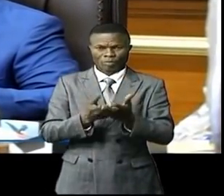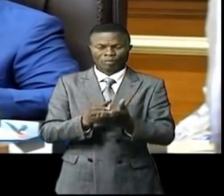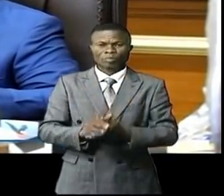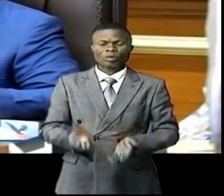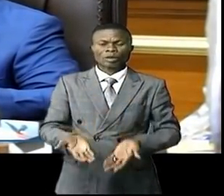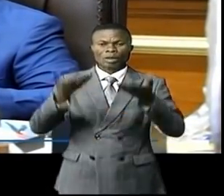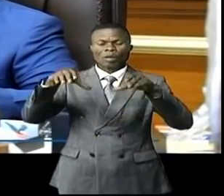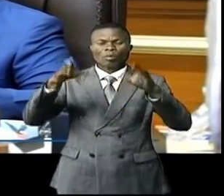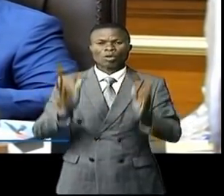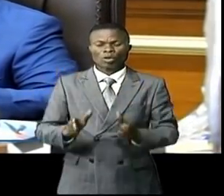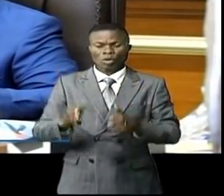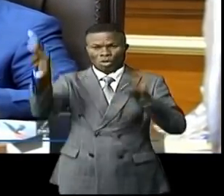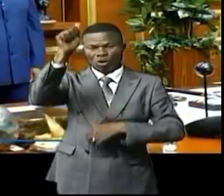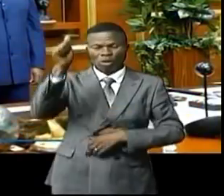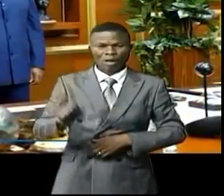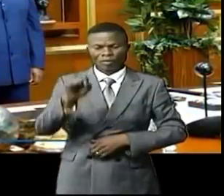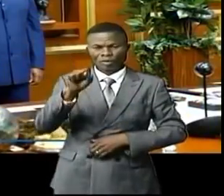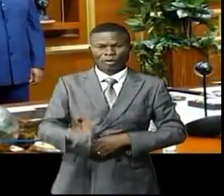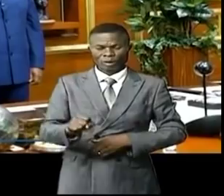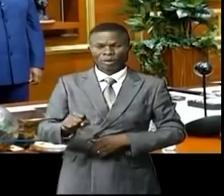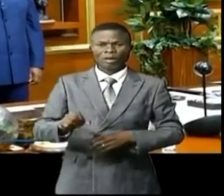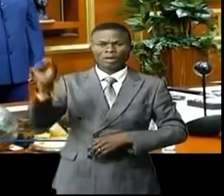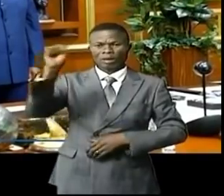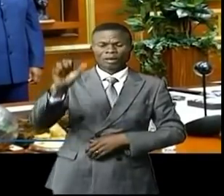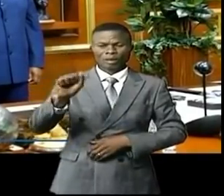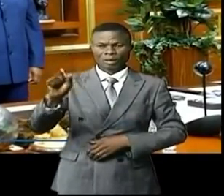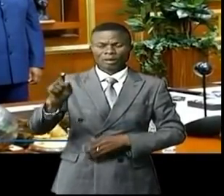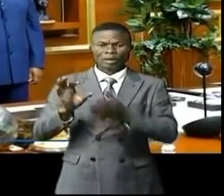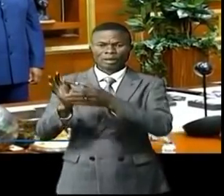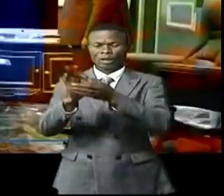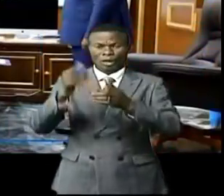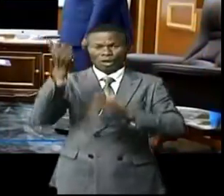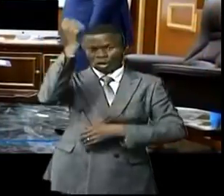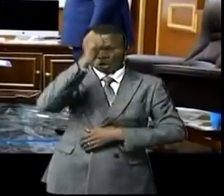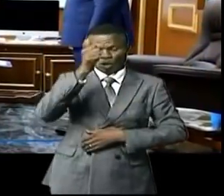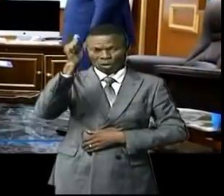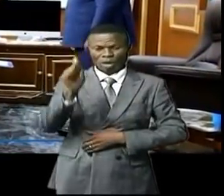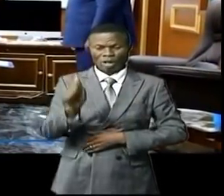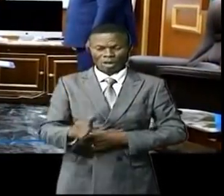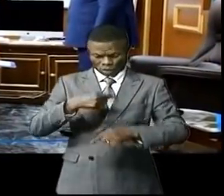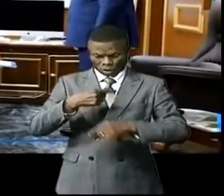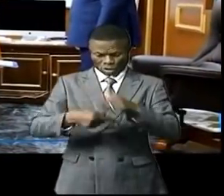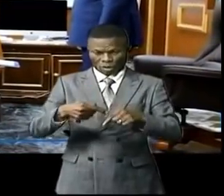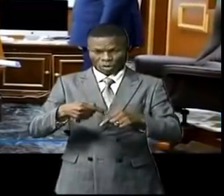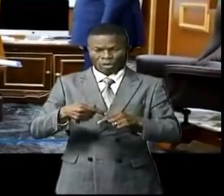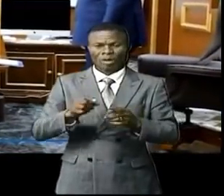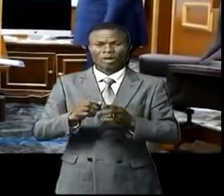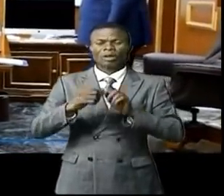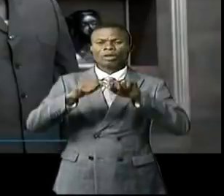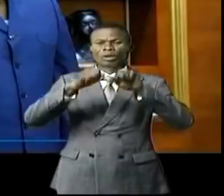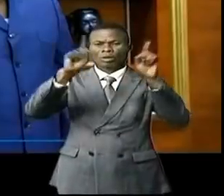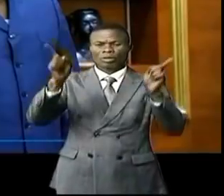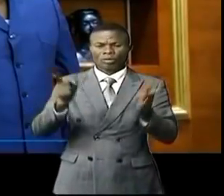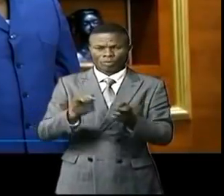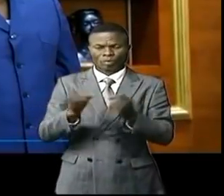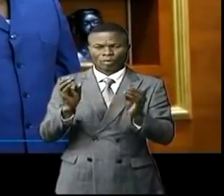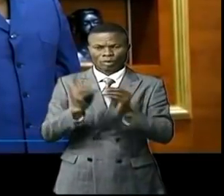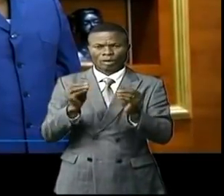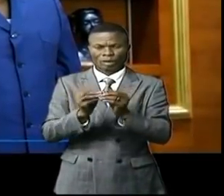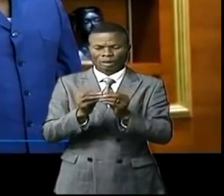la République d'Afrique du Sud, de la SADC et celui de l'Union africaine ont ouvert à distanciel les assises de cette